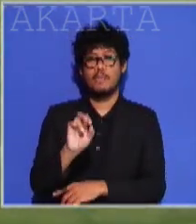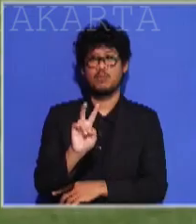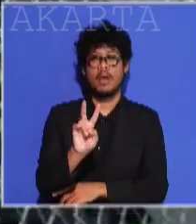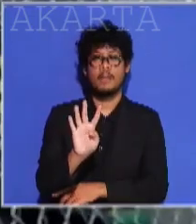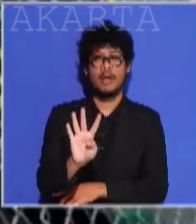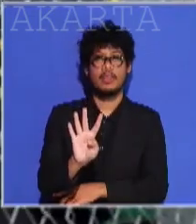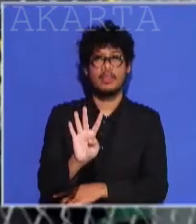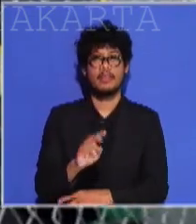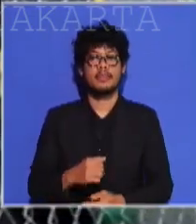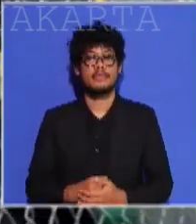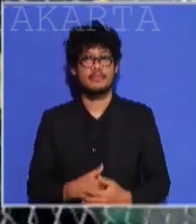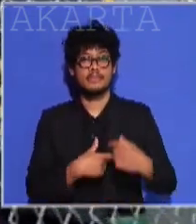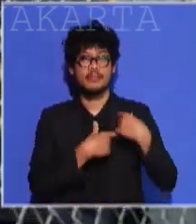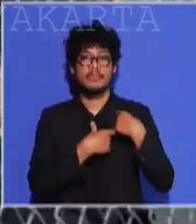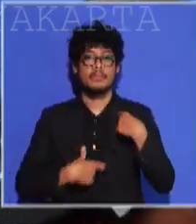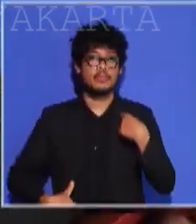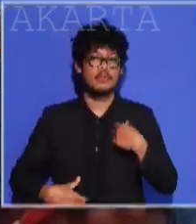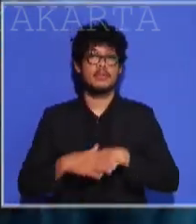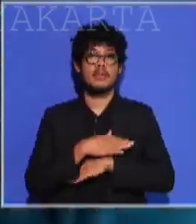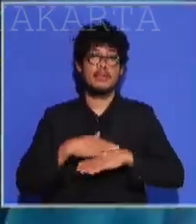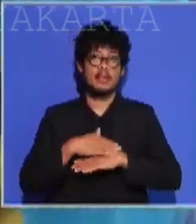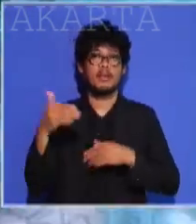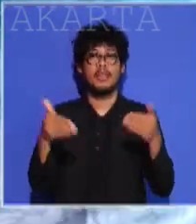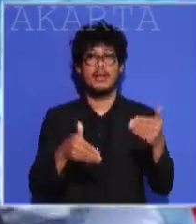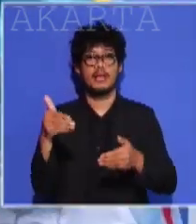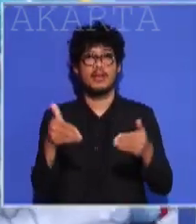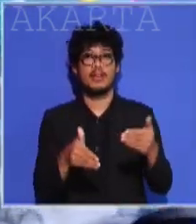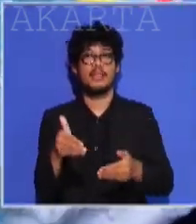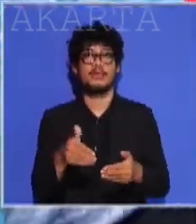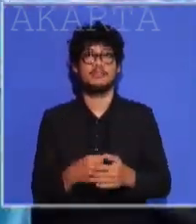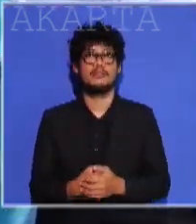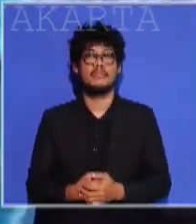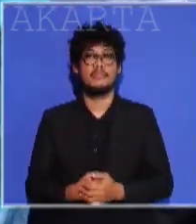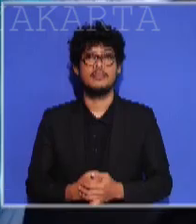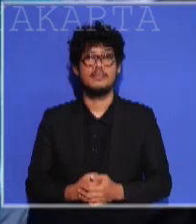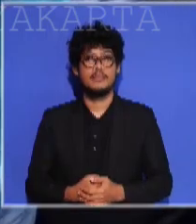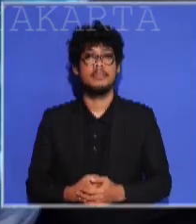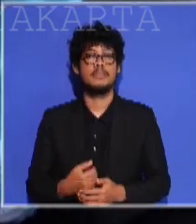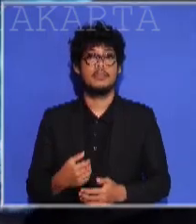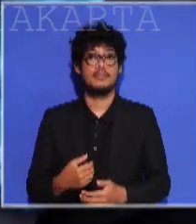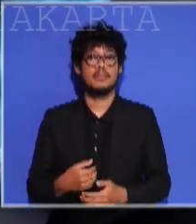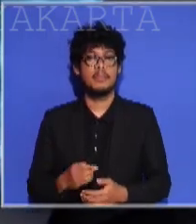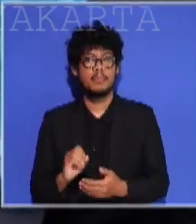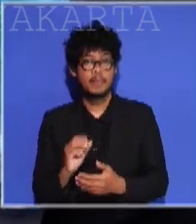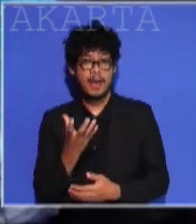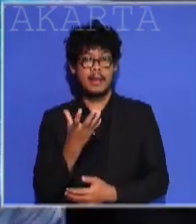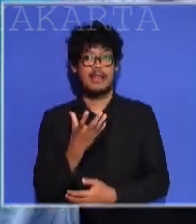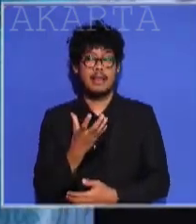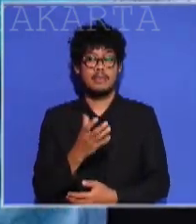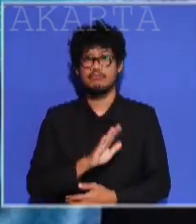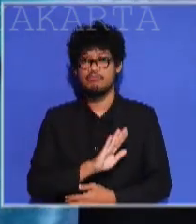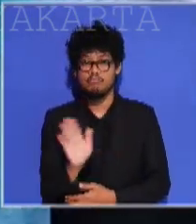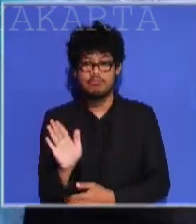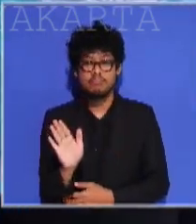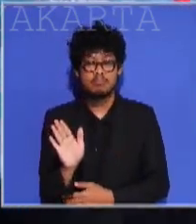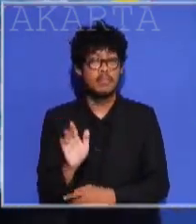dari seluruh provinsi di tanah air tidak hanya sebagai ajang meraih medali, namun juga menjadi momentum bagi daerah pelaksana untuk